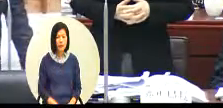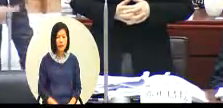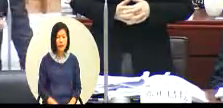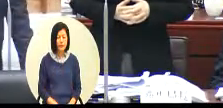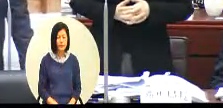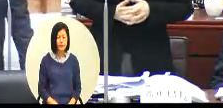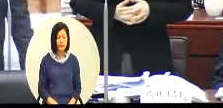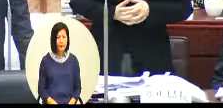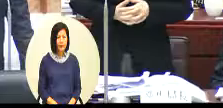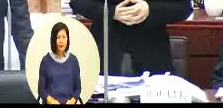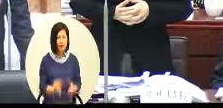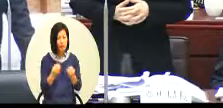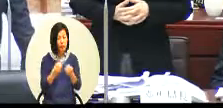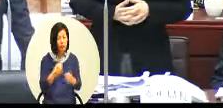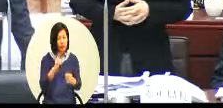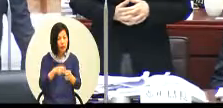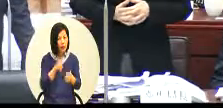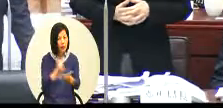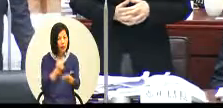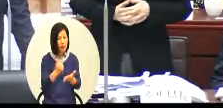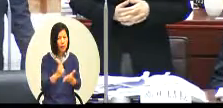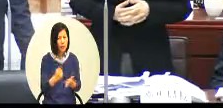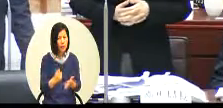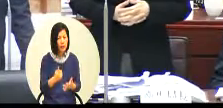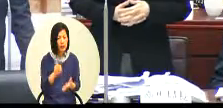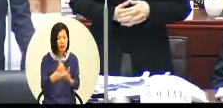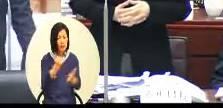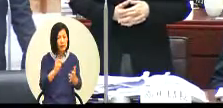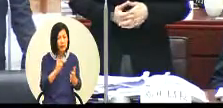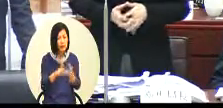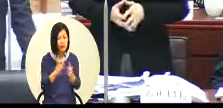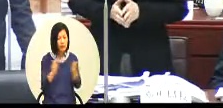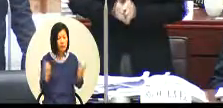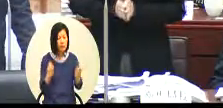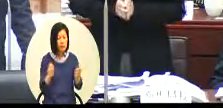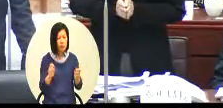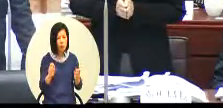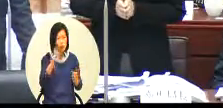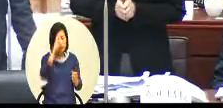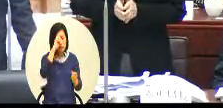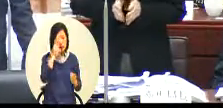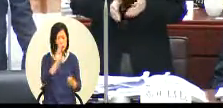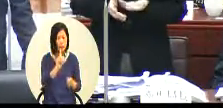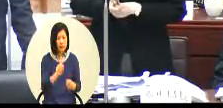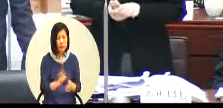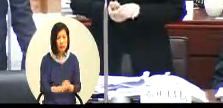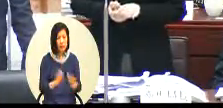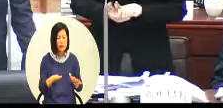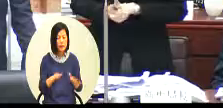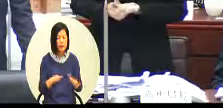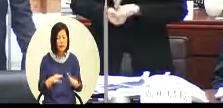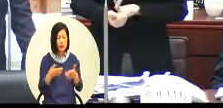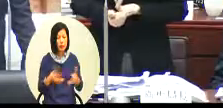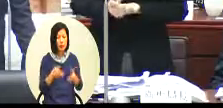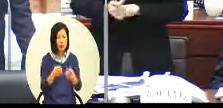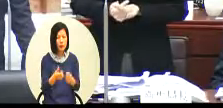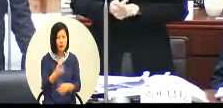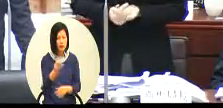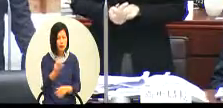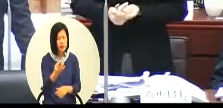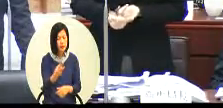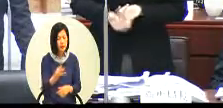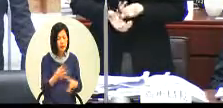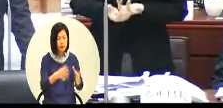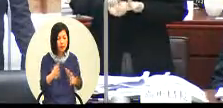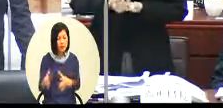我们刚刚讲的这个长照站的一个预期？ 其实我们现在目前大概有几个重点，一个就是点的